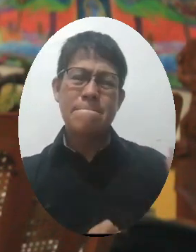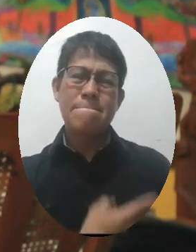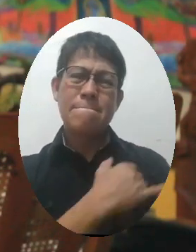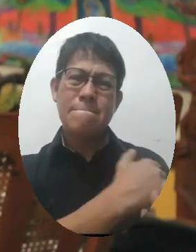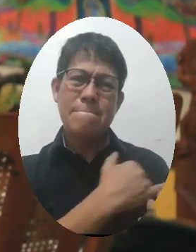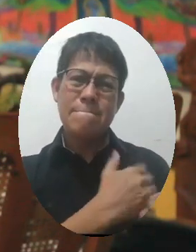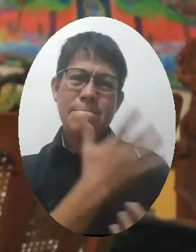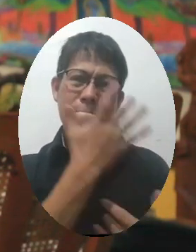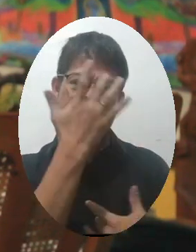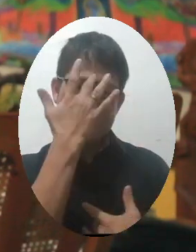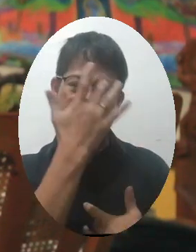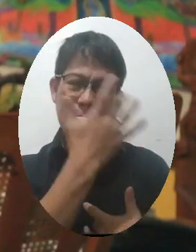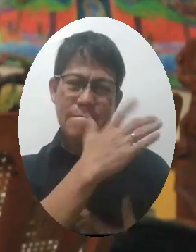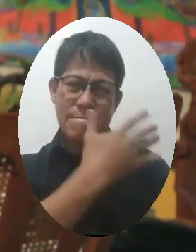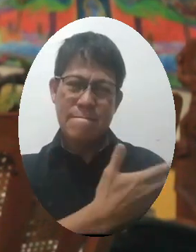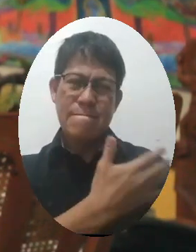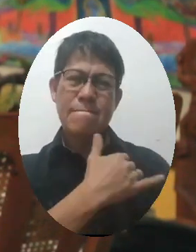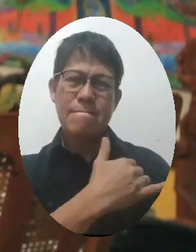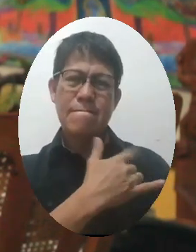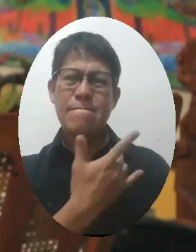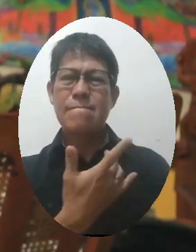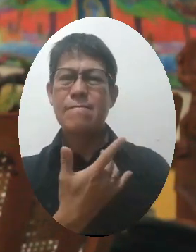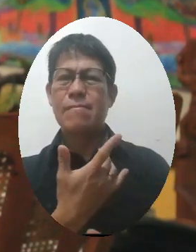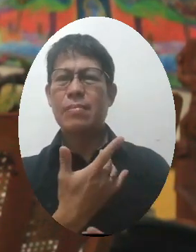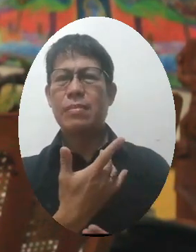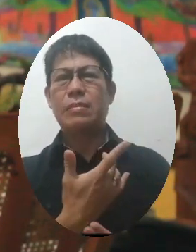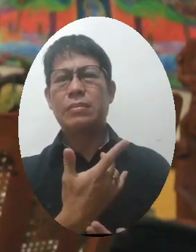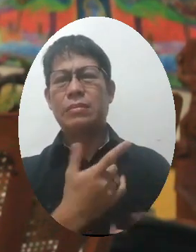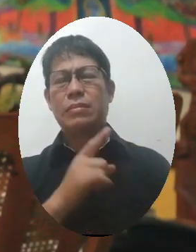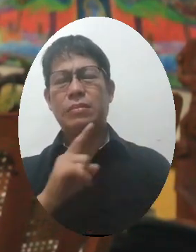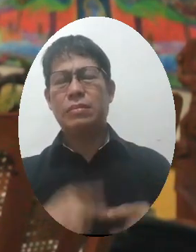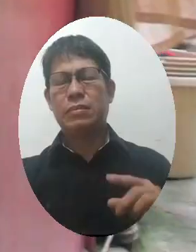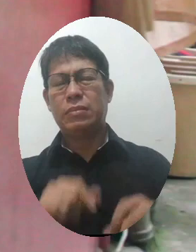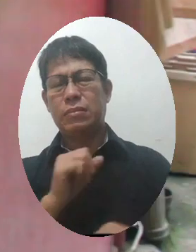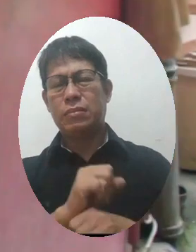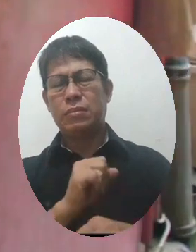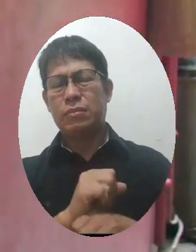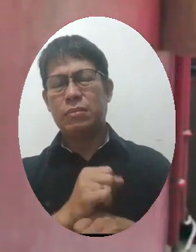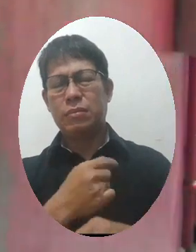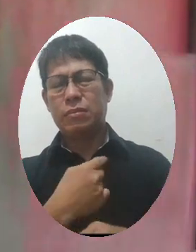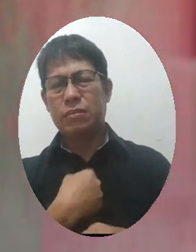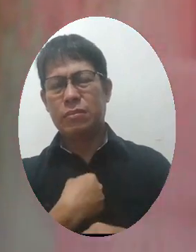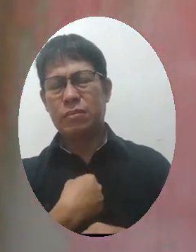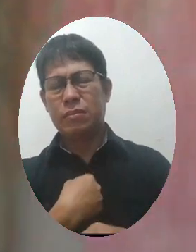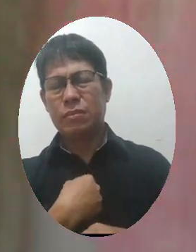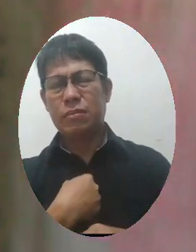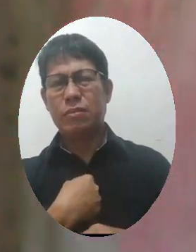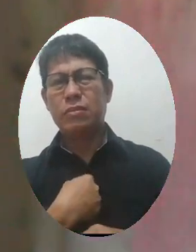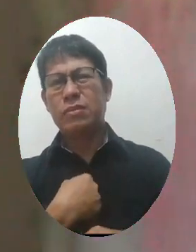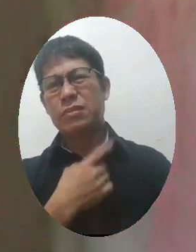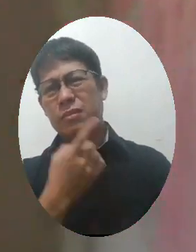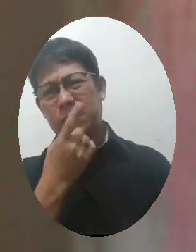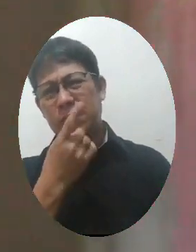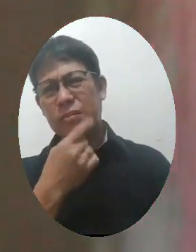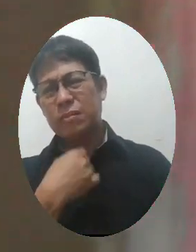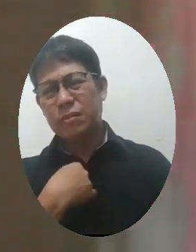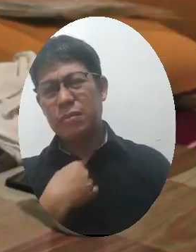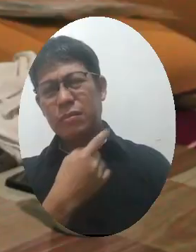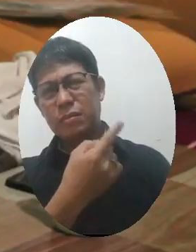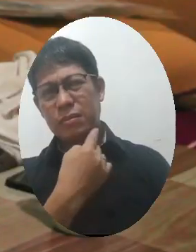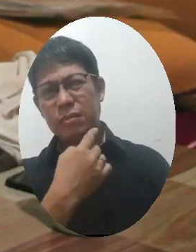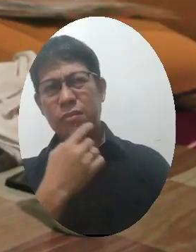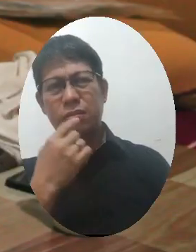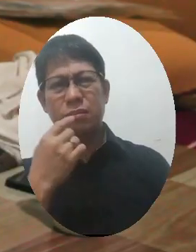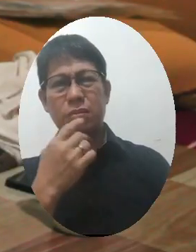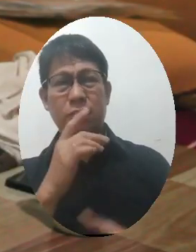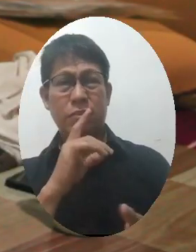niyang sakit, at higit pa dyan, siya ay hindi makapagtrabaho. Bali po kasi ano po ako, diabetic po ako.